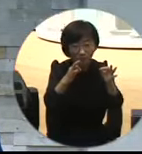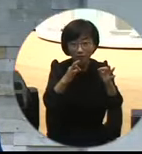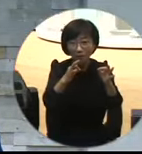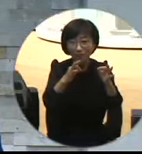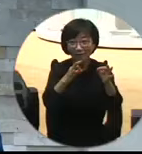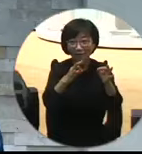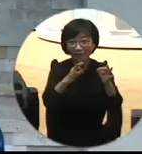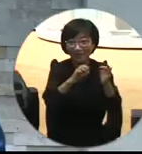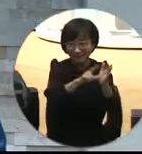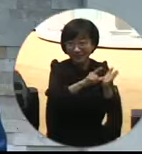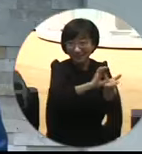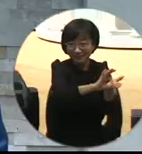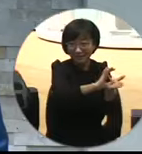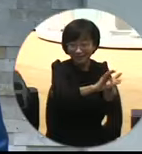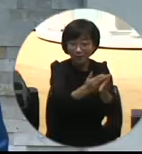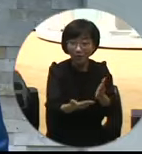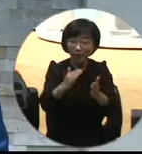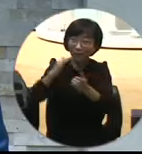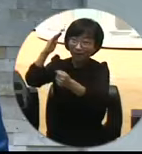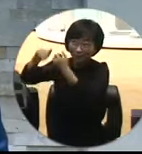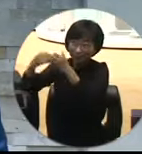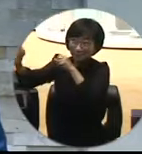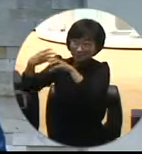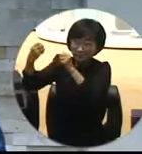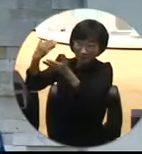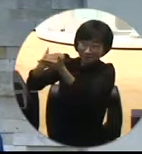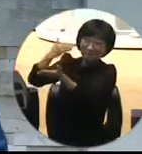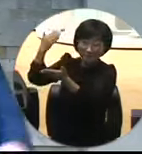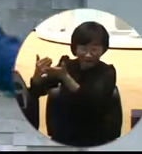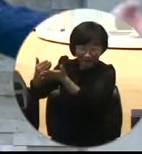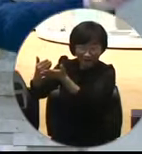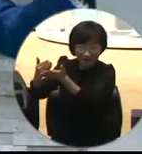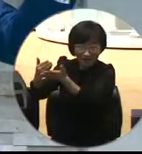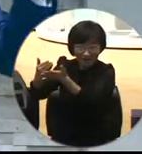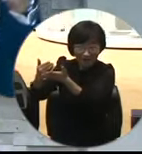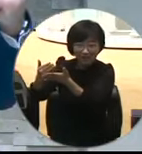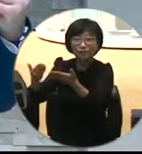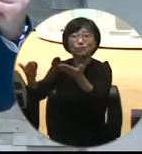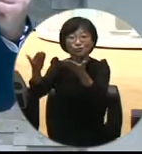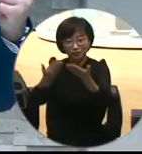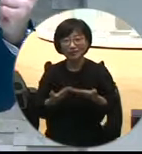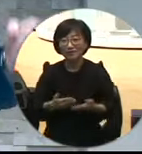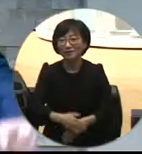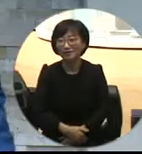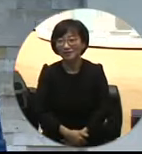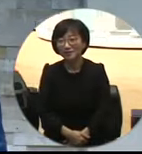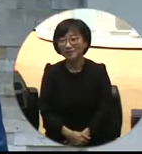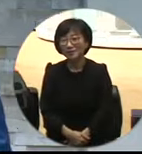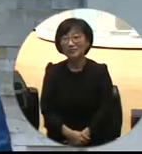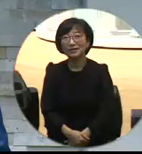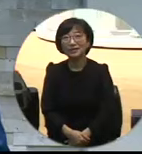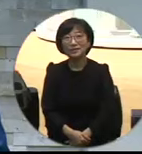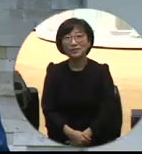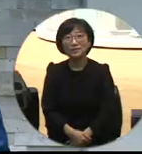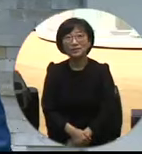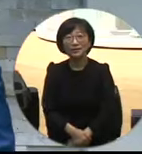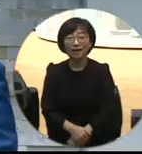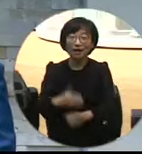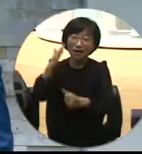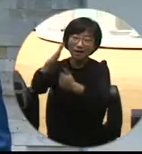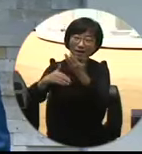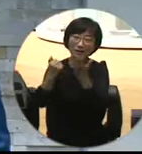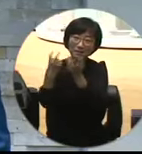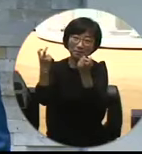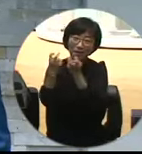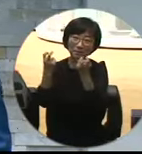그런데 하나님이 다 채워주시죠. 동에서 심은 데 서에서 거두게 하신다. 하나님의 방법이